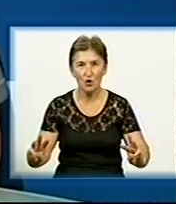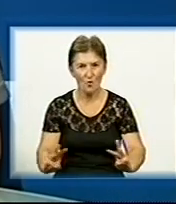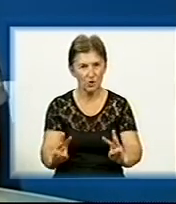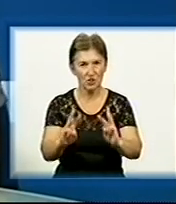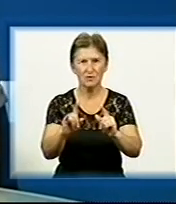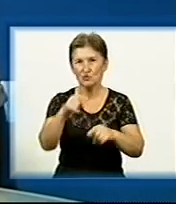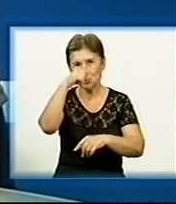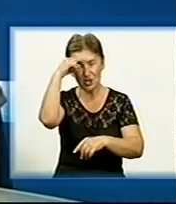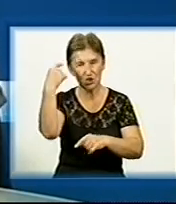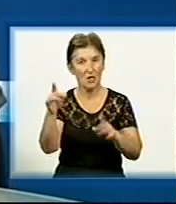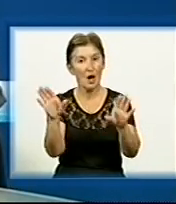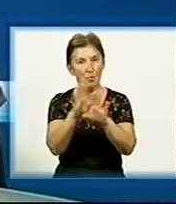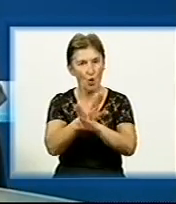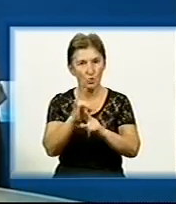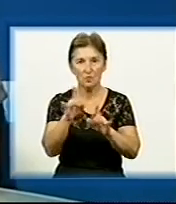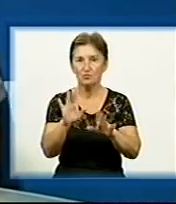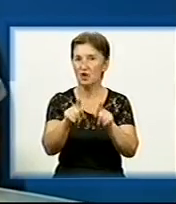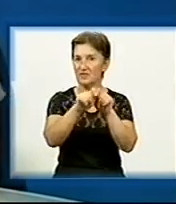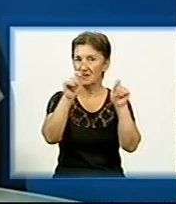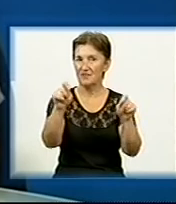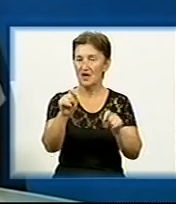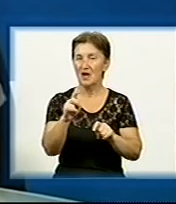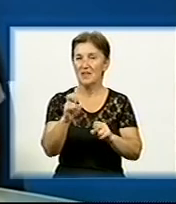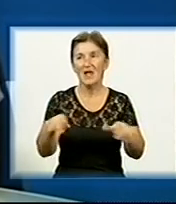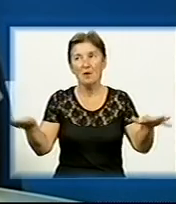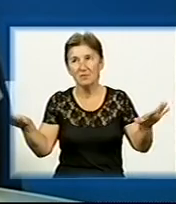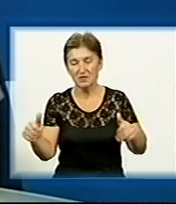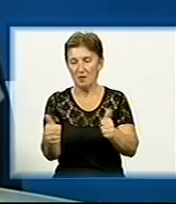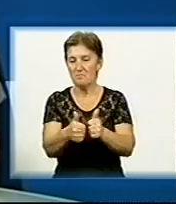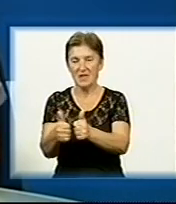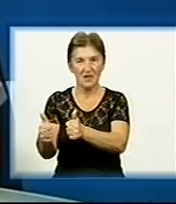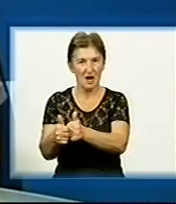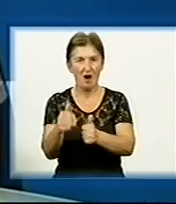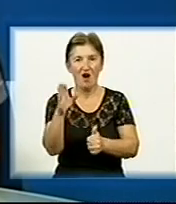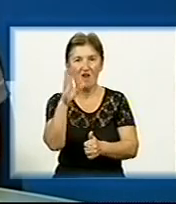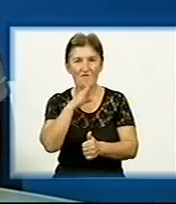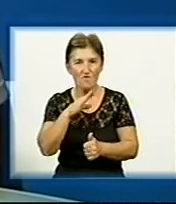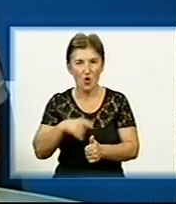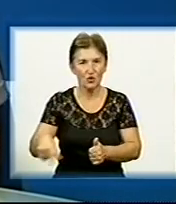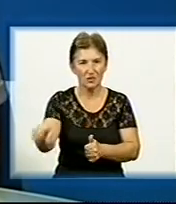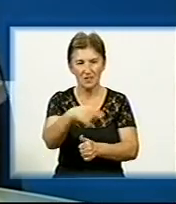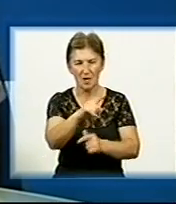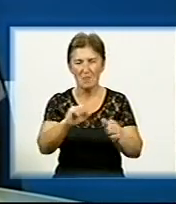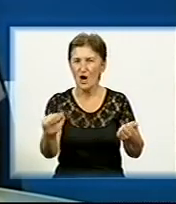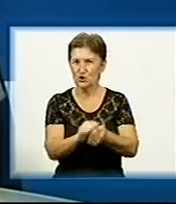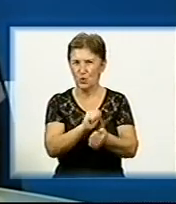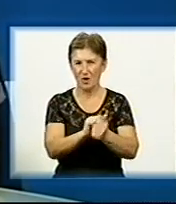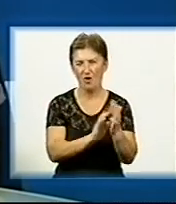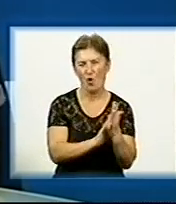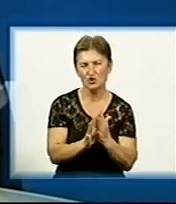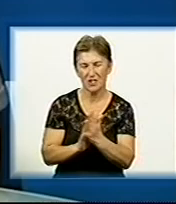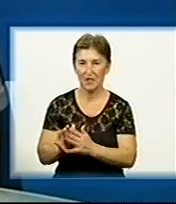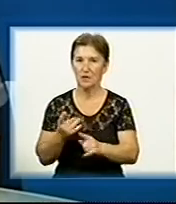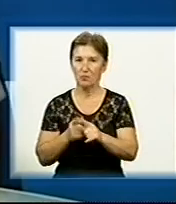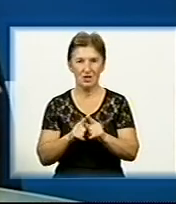погода. Якщо це буде відкриття полювання на пернату, чи це біля водоймищ, там багато сухого черету, вітер, тому прохання бути всіх